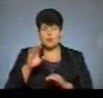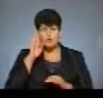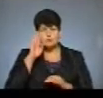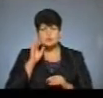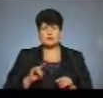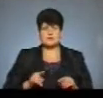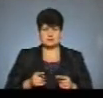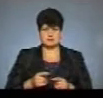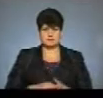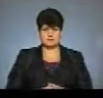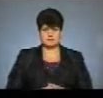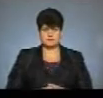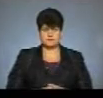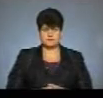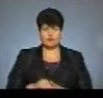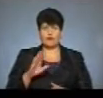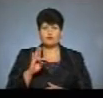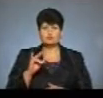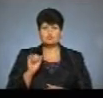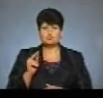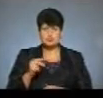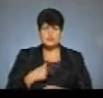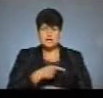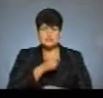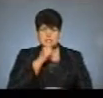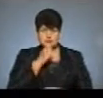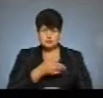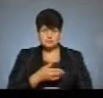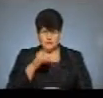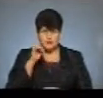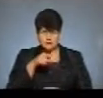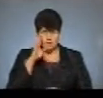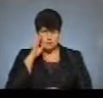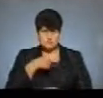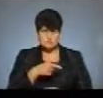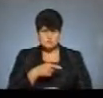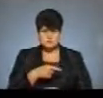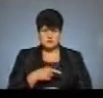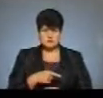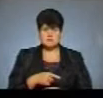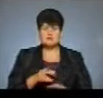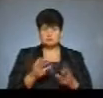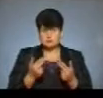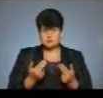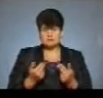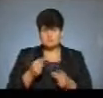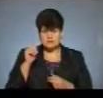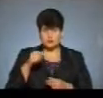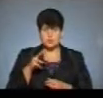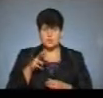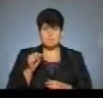затримали поліцейські. Внучка, я ж діду її. Ви знали того хлопця? Його? Ну то як не знав, то ж